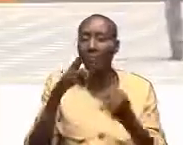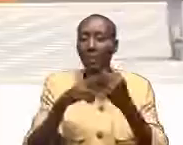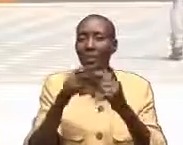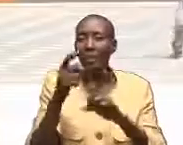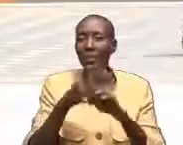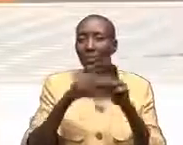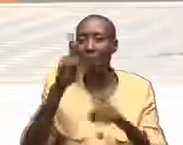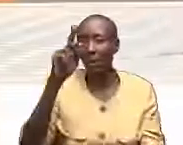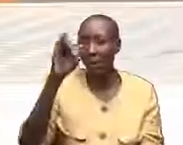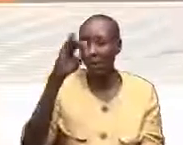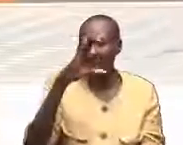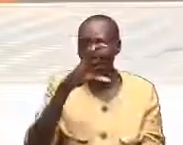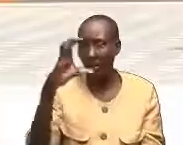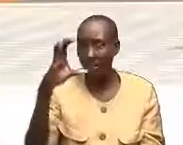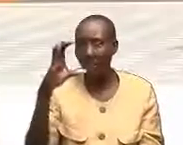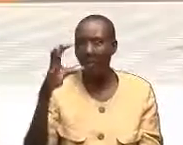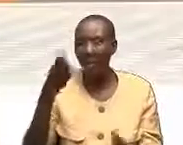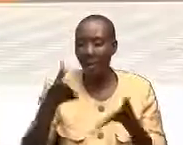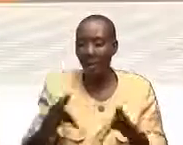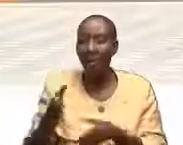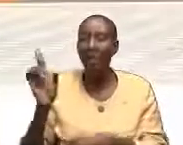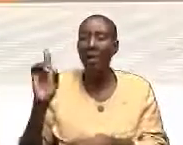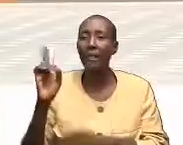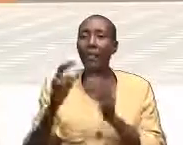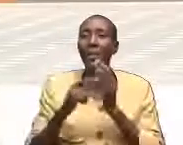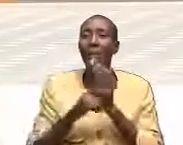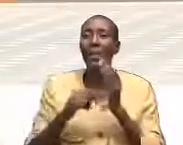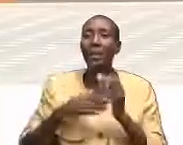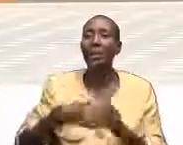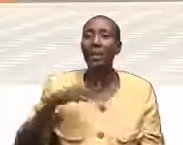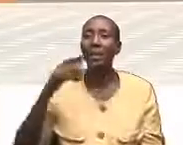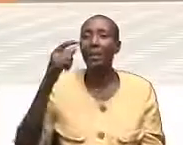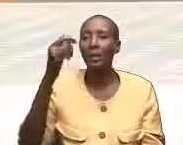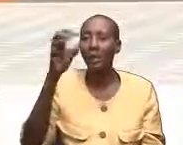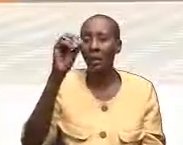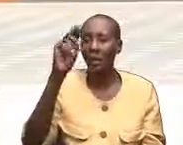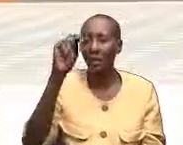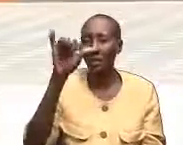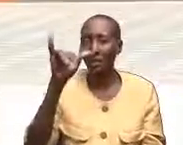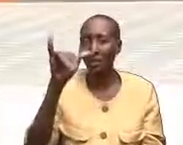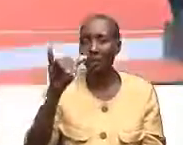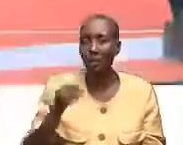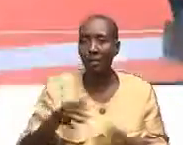KICC hapa Nairobi, mimi ni Tony Mwirigi.